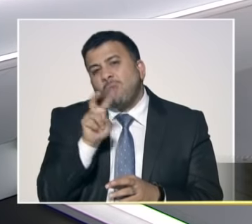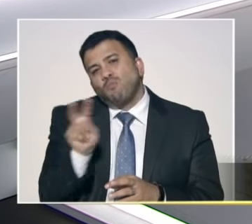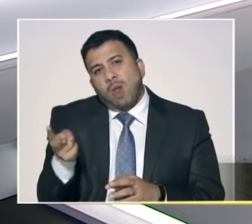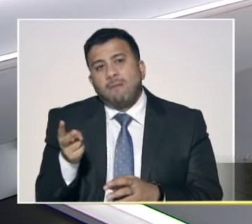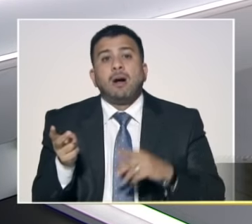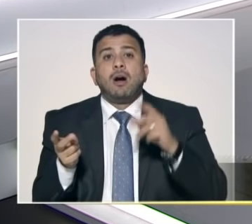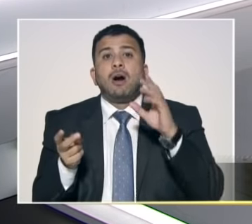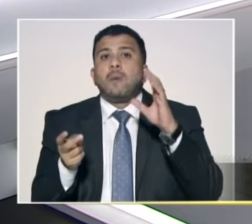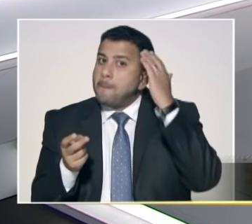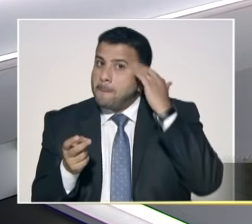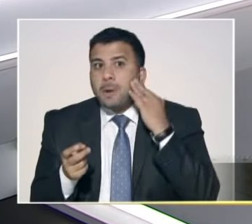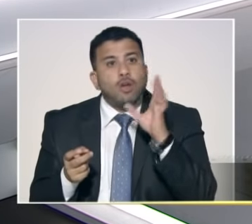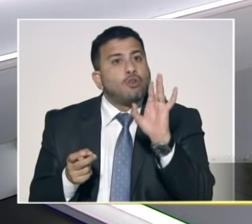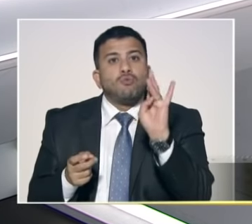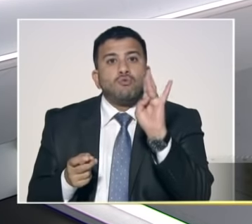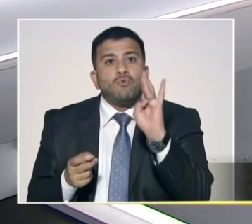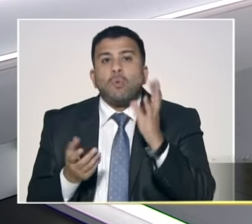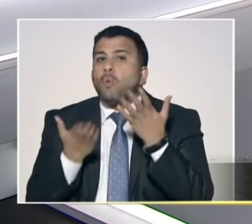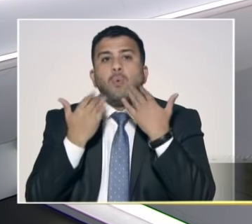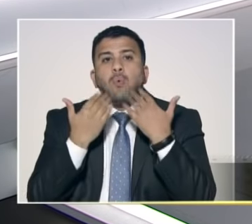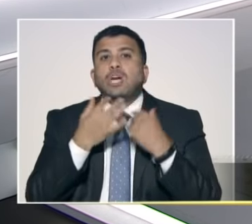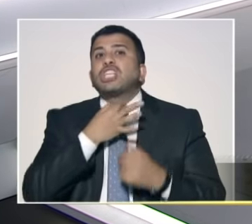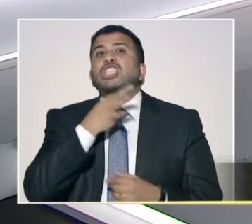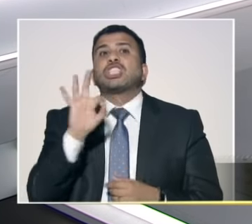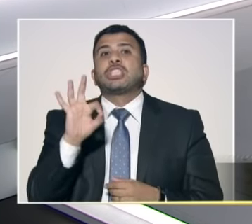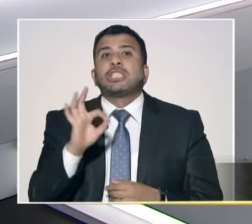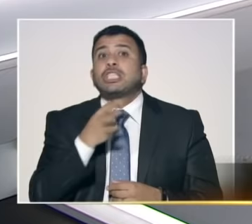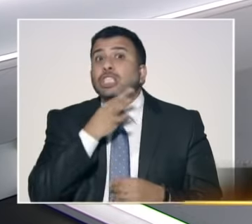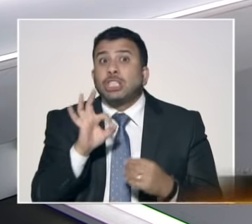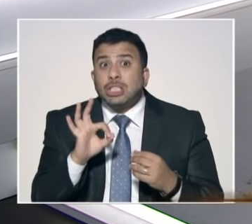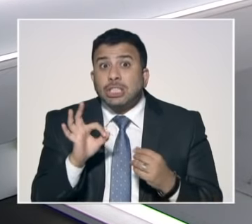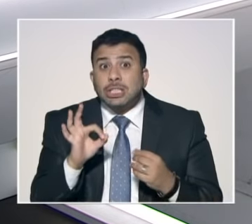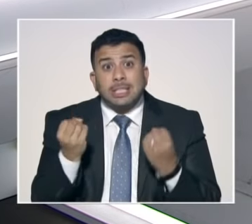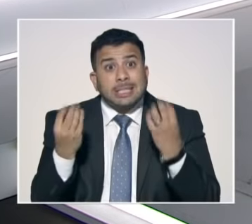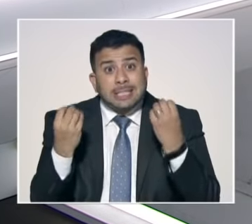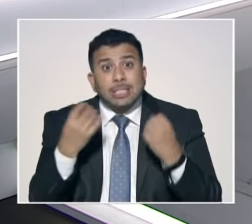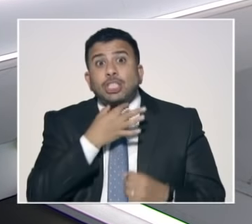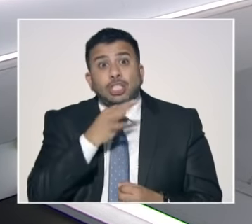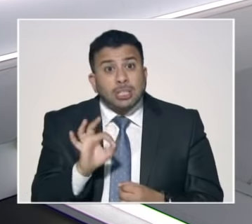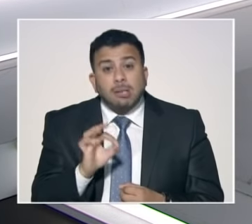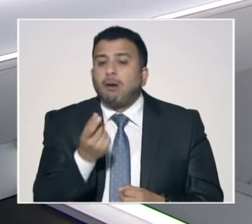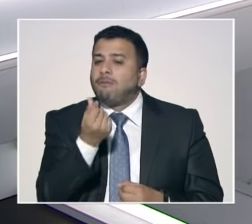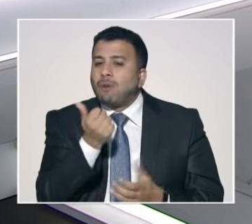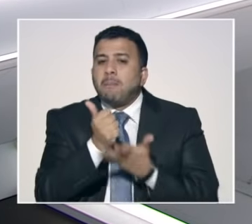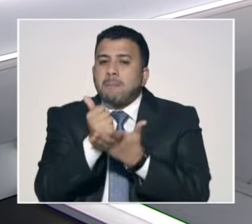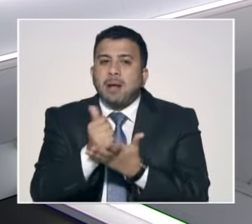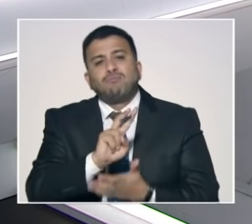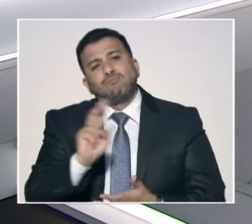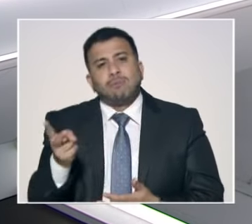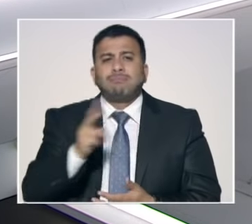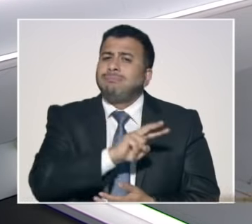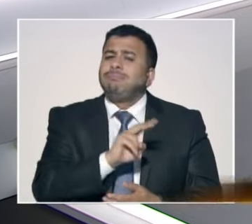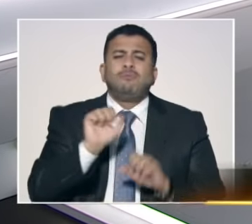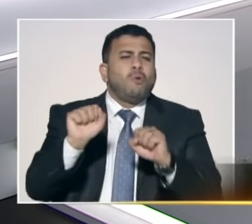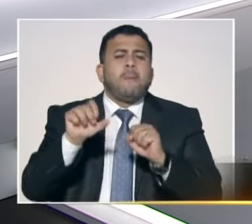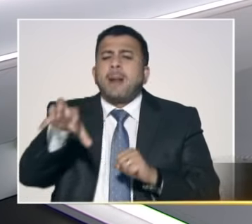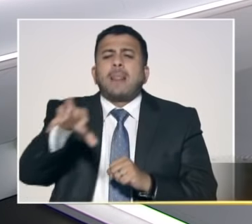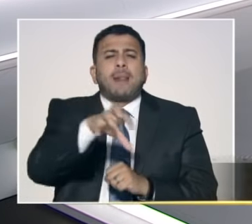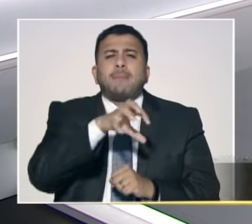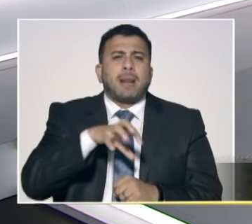ورتبتي مشاكل والعقد صحيح، ما في شيء. اللي ذكرتي حسب فهمي وسماعي لك ما في شيء. قضية